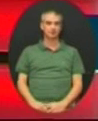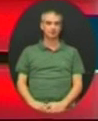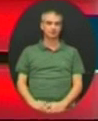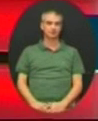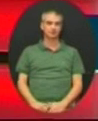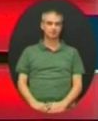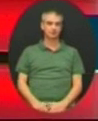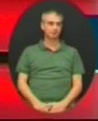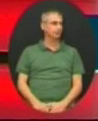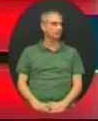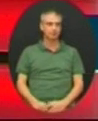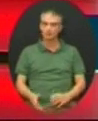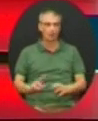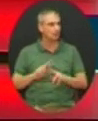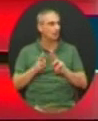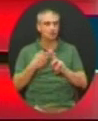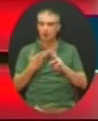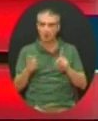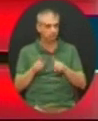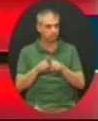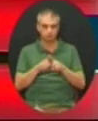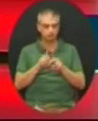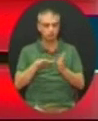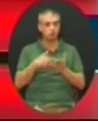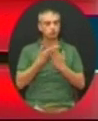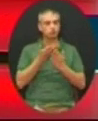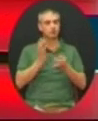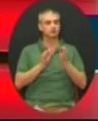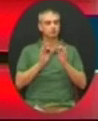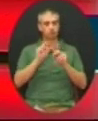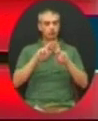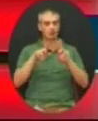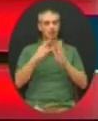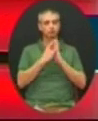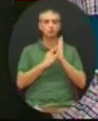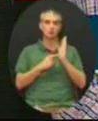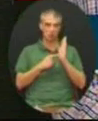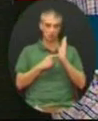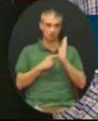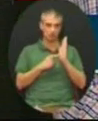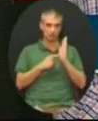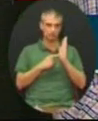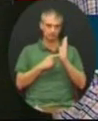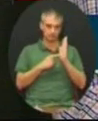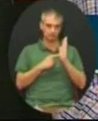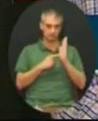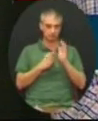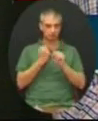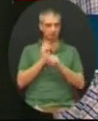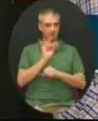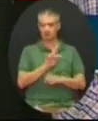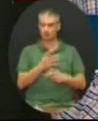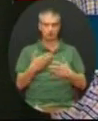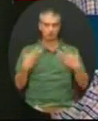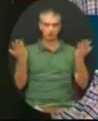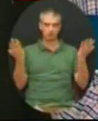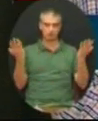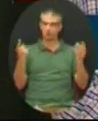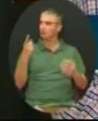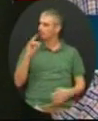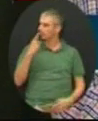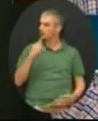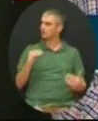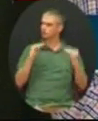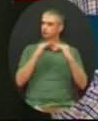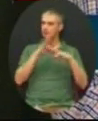לממשלה, לכנסת. אין גם תקדים בעולם לזה שיועץ משפטי של רשות מחוקקת מטיל וטו. כן, אתה משווה